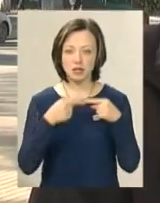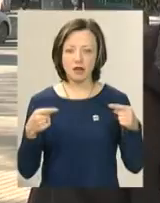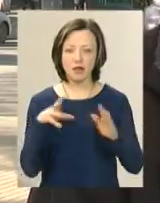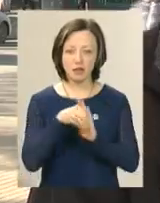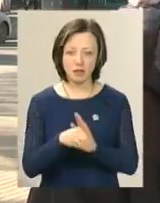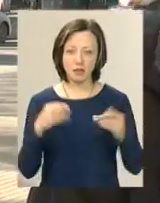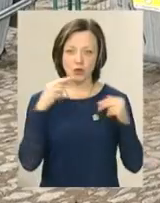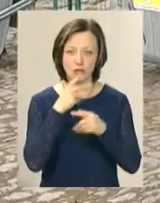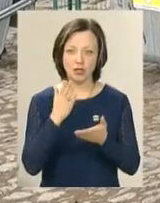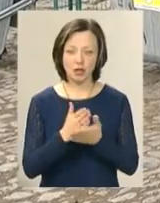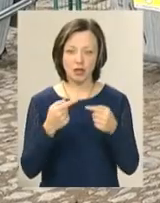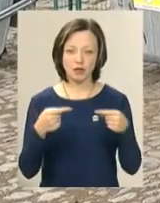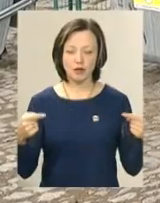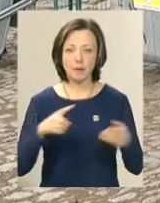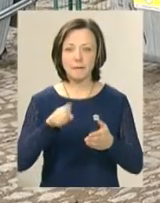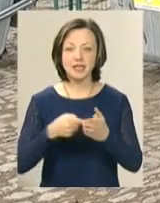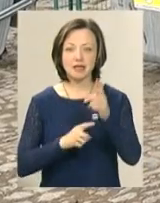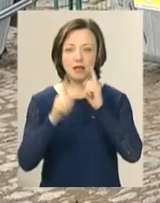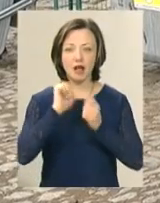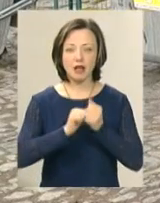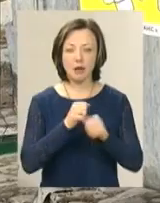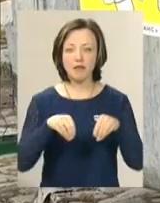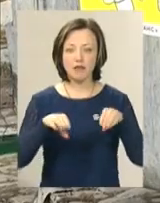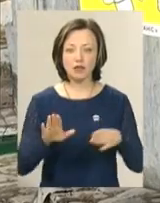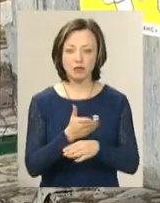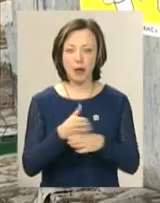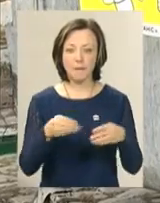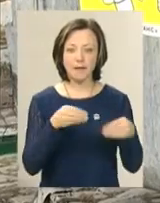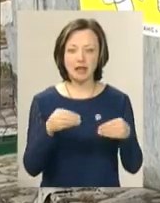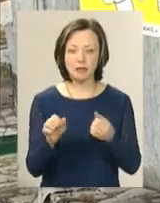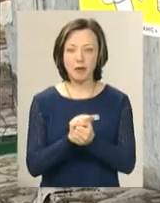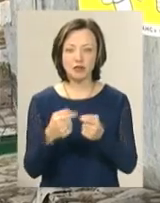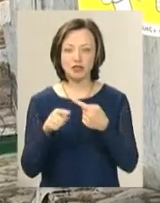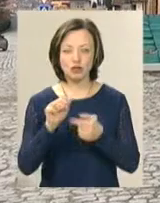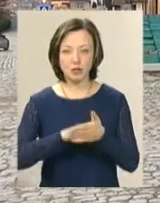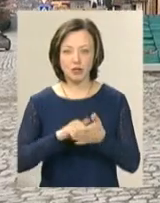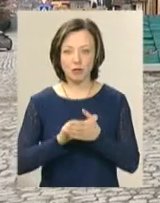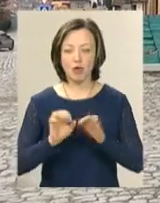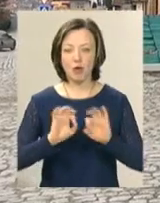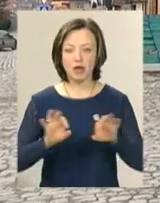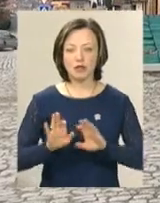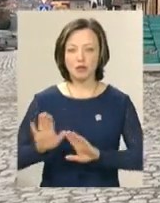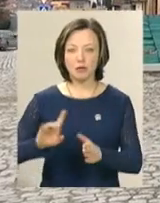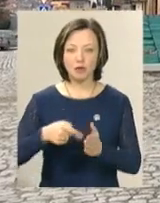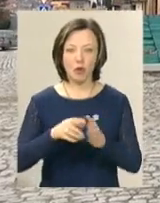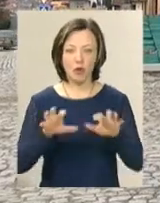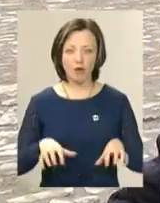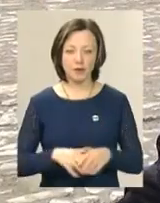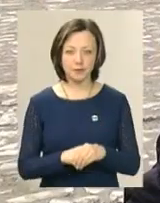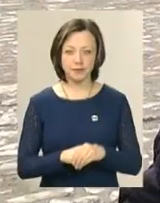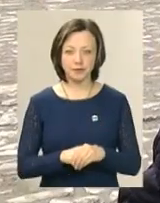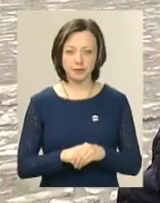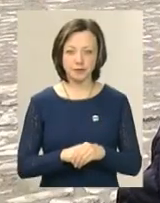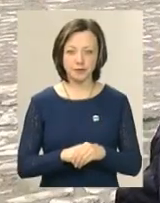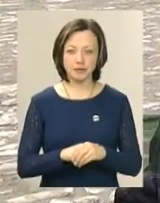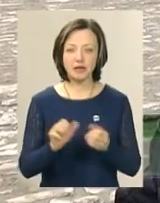вміст токсичних речовин. У міській раді Кам'янця вирішили відсортовувати пластики папірші з інших причин, пояснює заступник міського голови Сергій Бабій. З